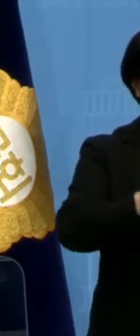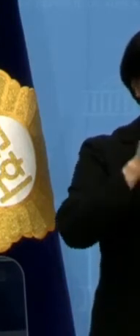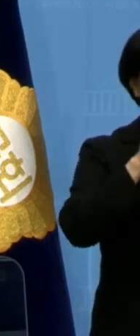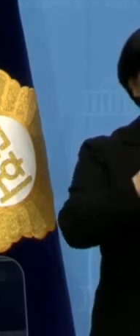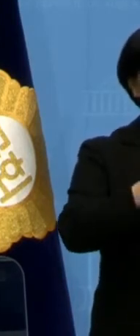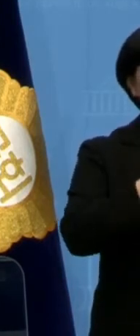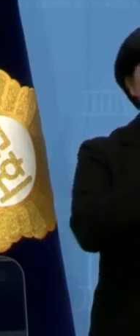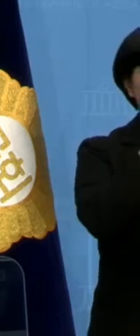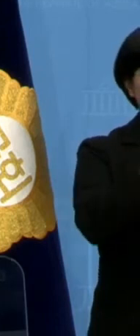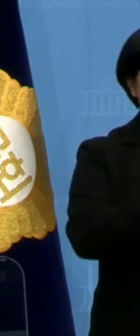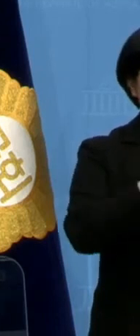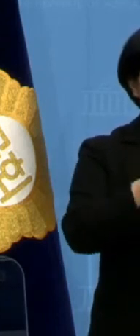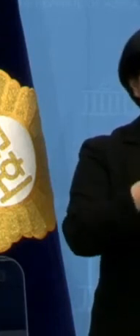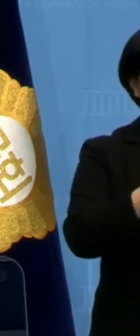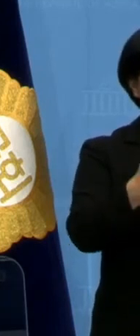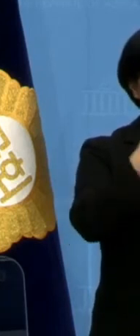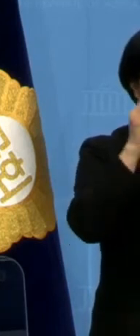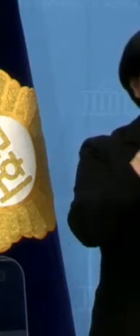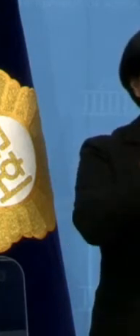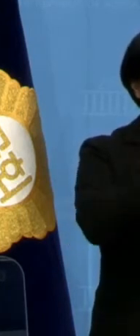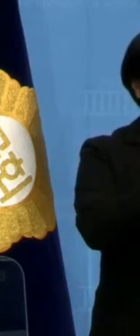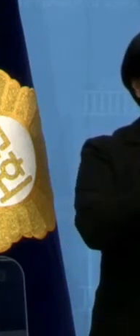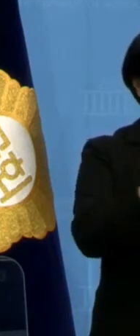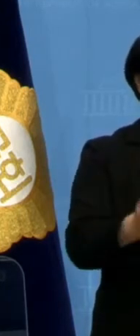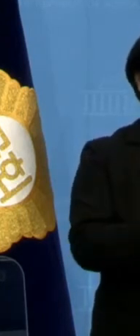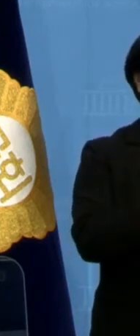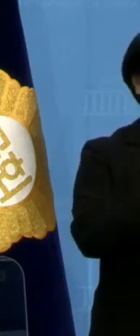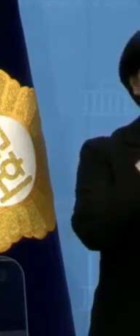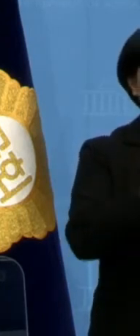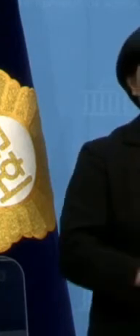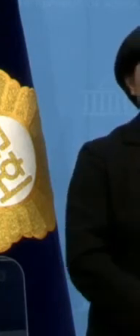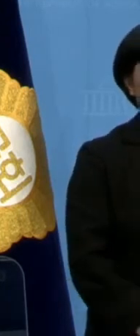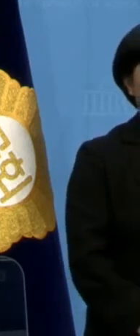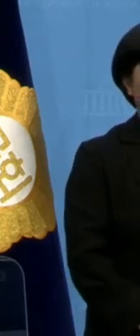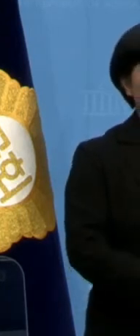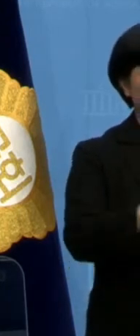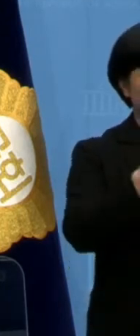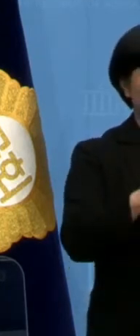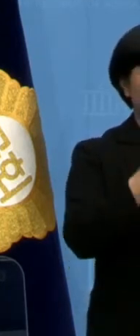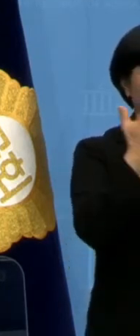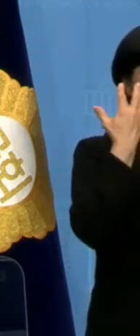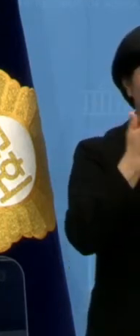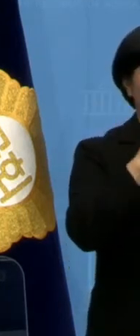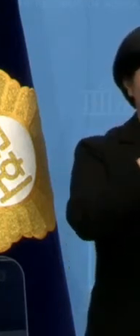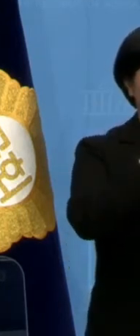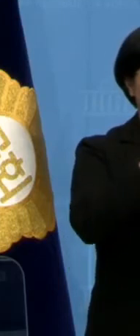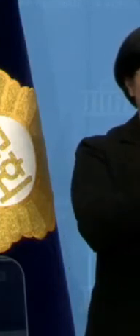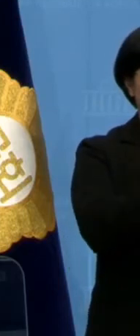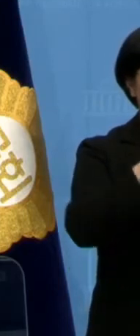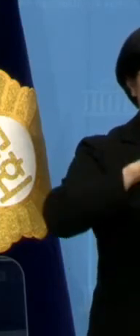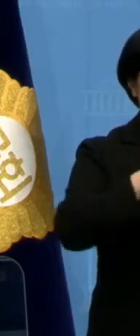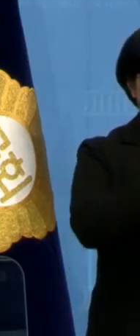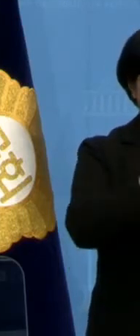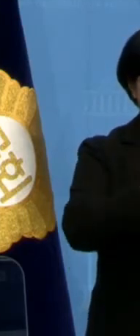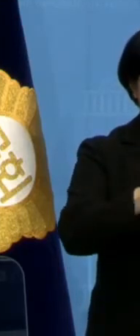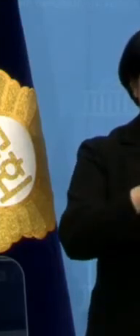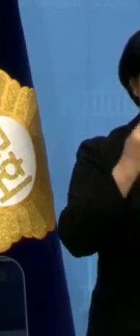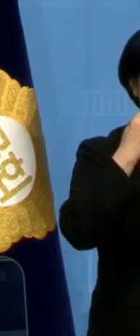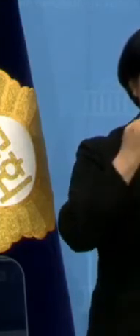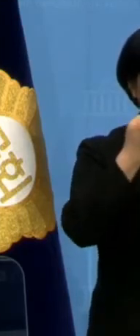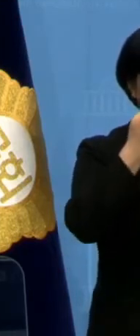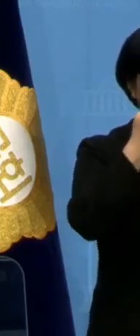사실을 진술한 입학 부정의 주범이다. 허위 내용이 기재된 입학 원서, 자기소개서, 위조된